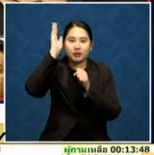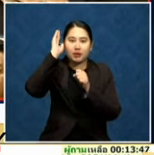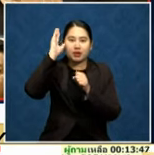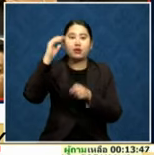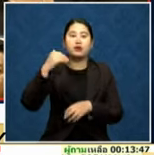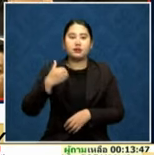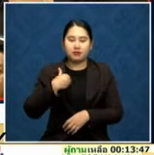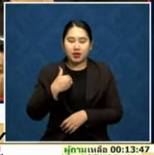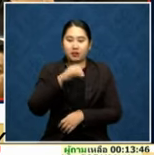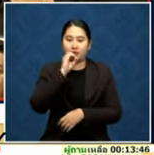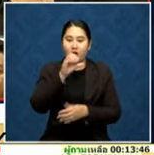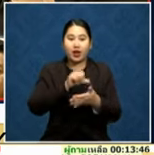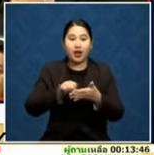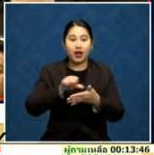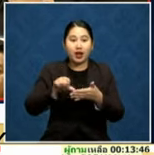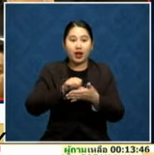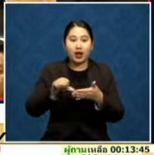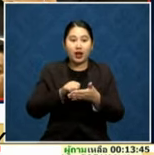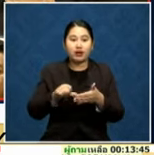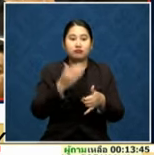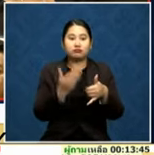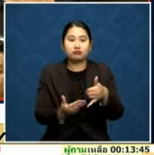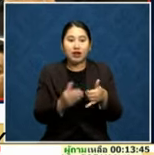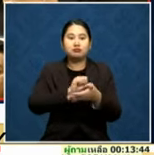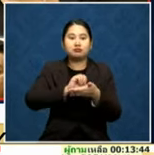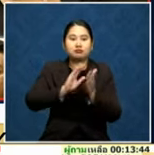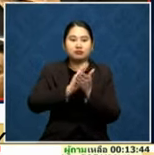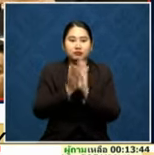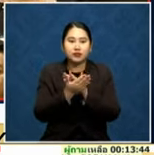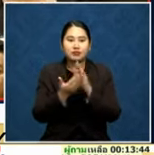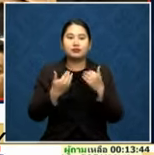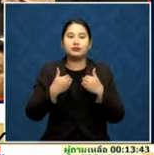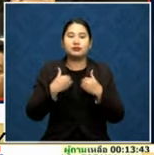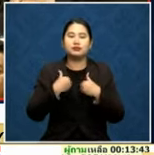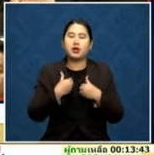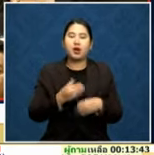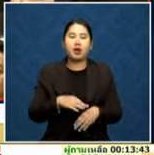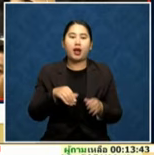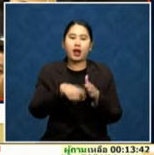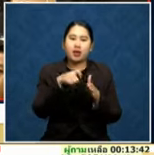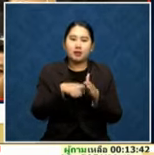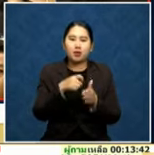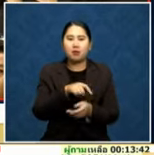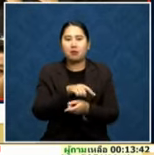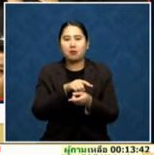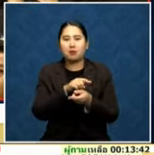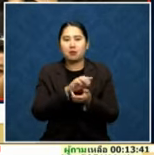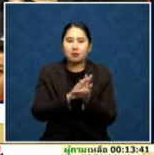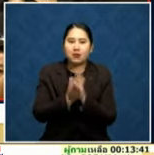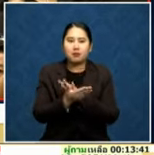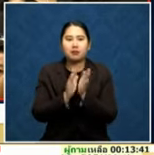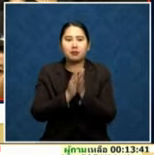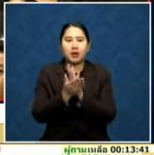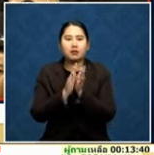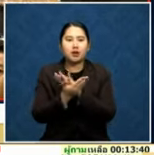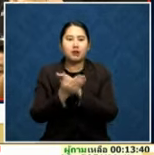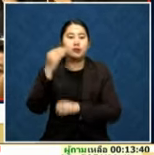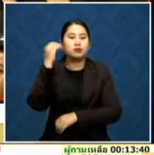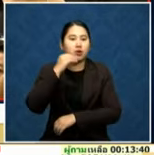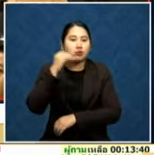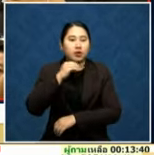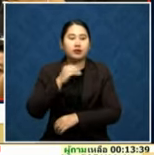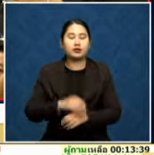ี่มีการปรับแ้เงื่อนไข นะคะมีเงื่อนไขเพิมเติมออกมามากมายเปลยนไปเปลยนมาตลอดเวลา